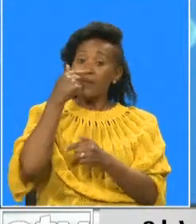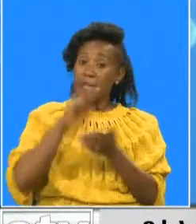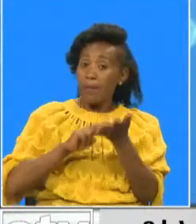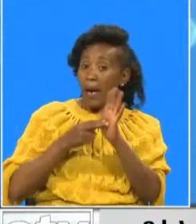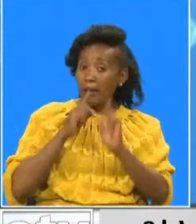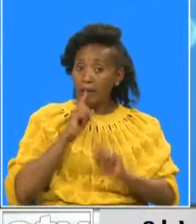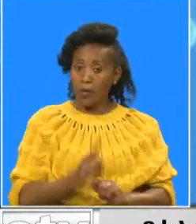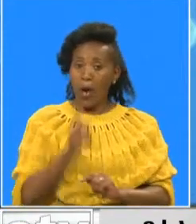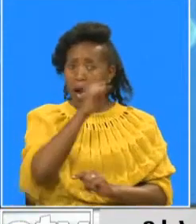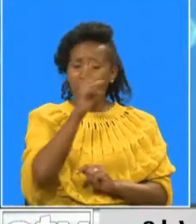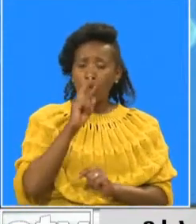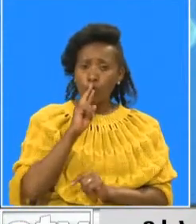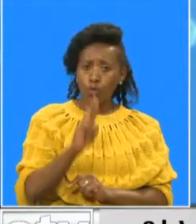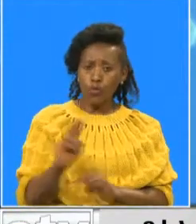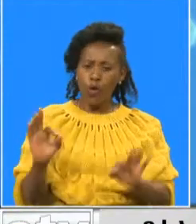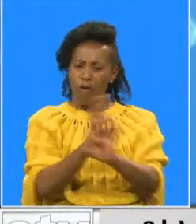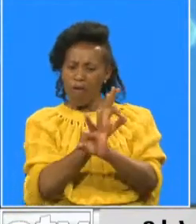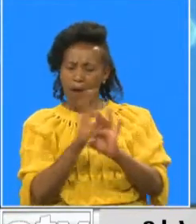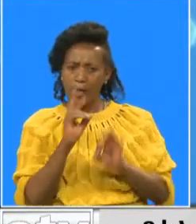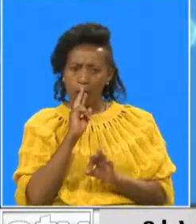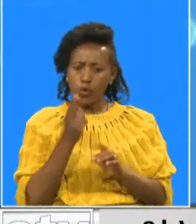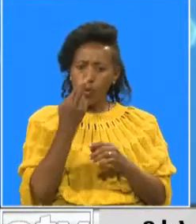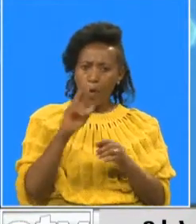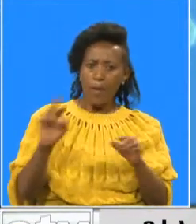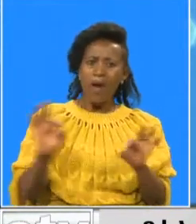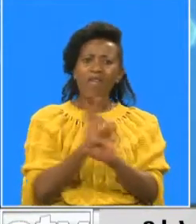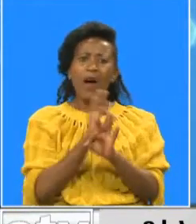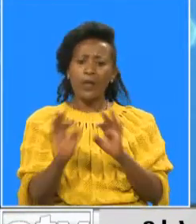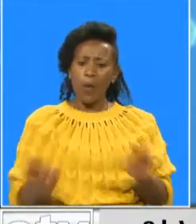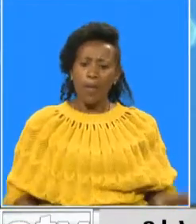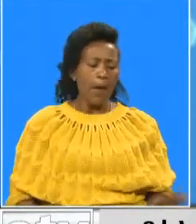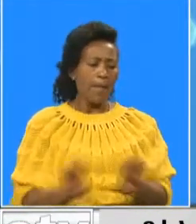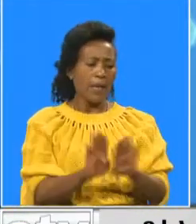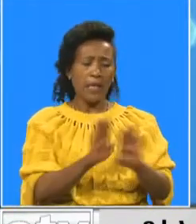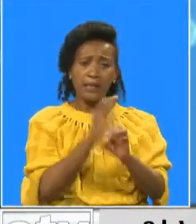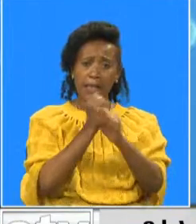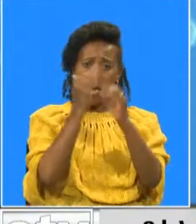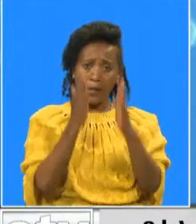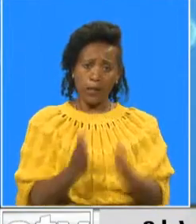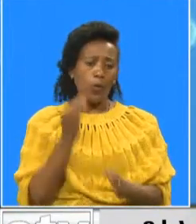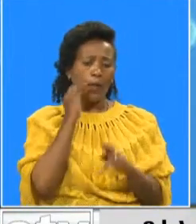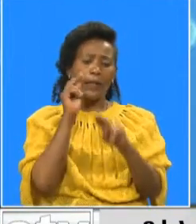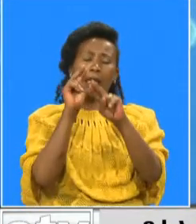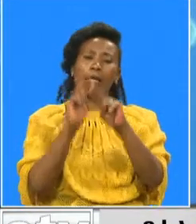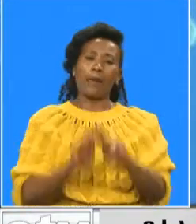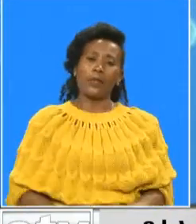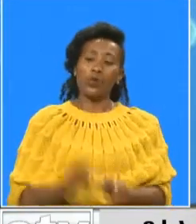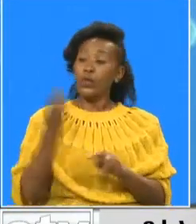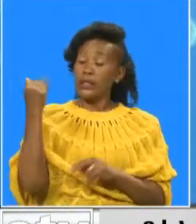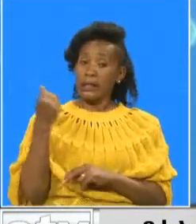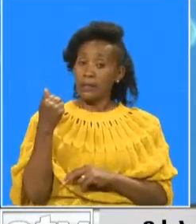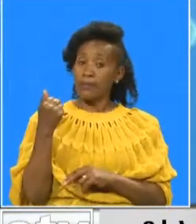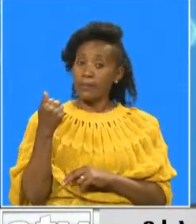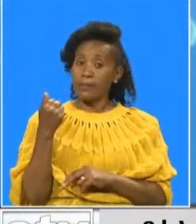ነው አንዳንዶቹ ፋብሪካዎችን ወይም ደግሞ ኩባንያዎችን በመዝጋት ሰራተኞችን ቤት እንዲቀመጡ